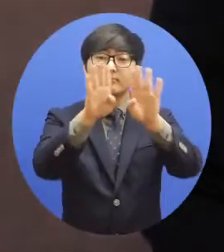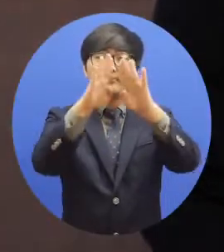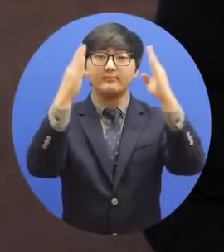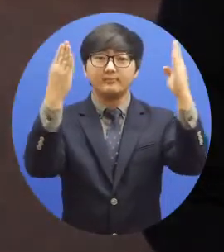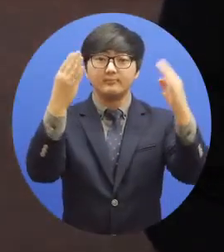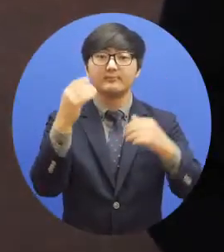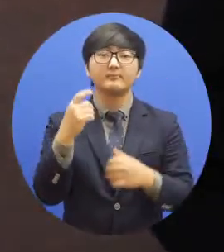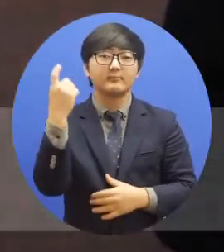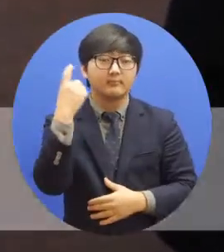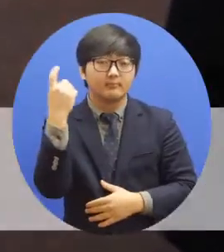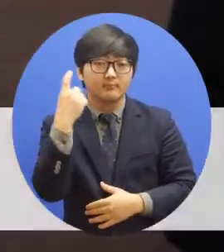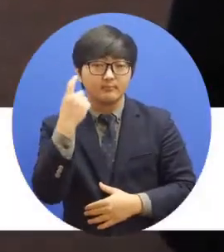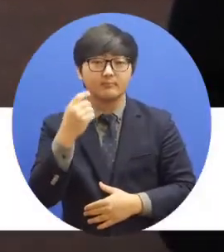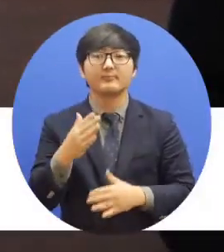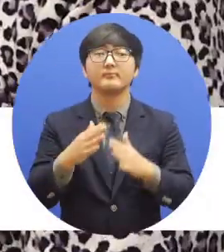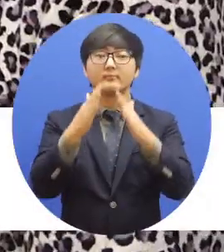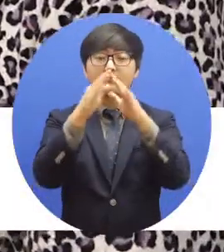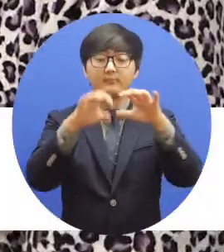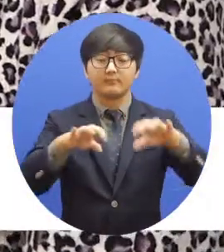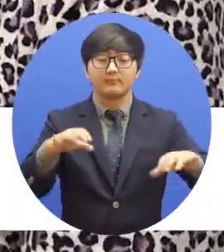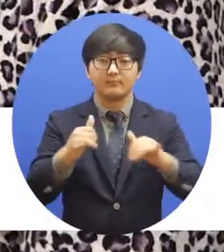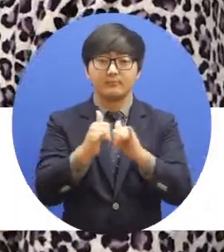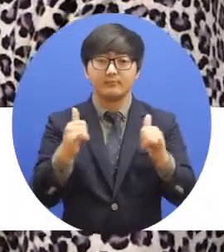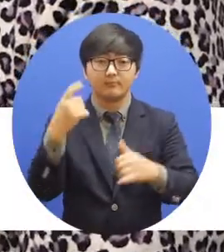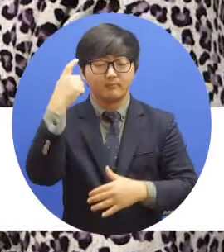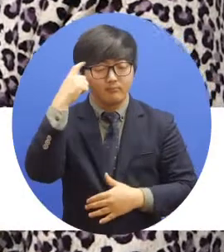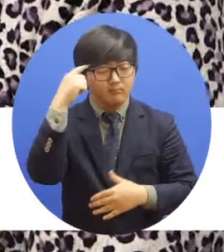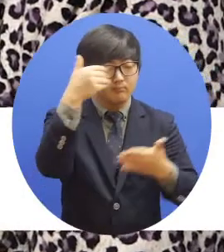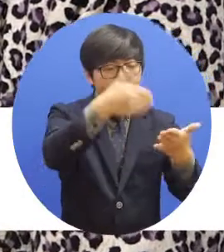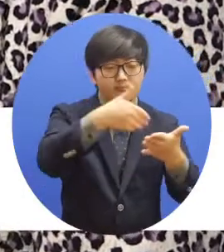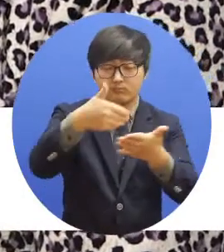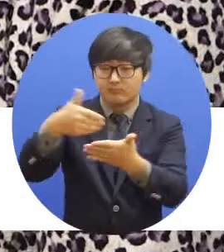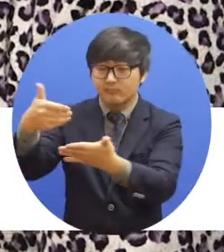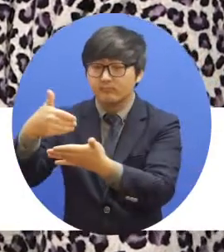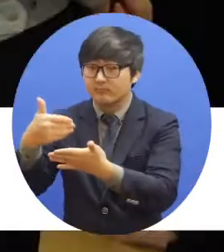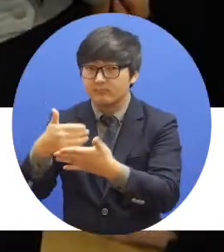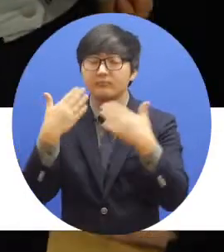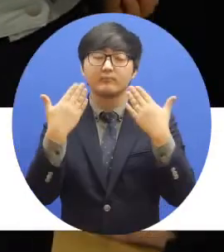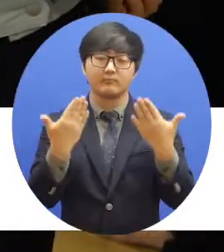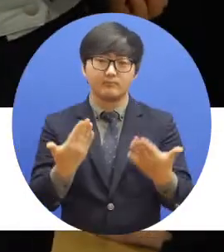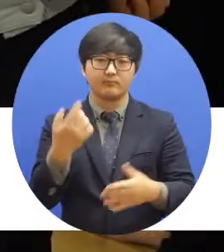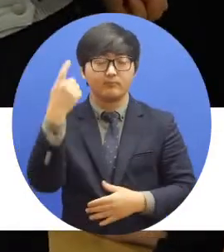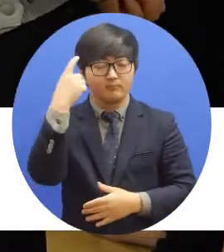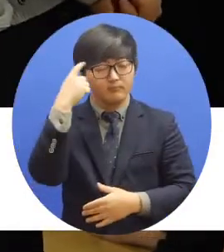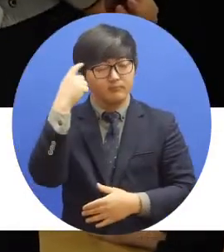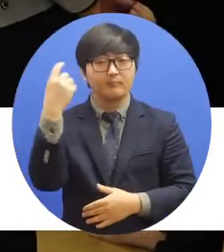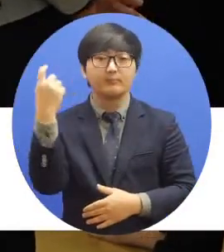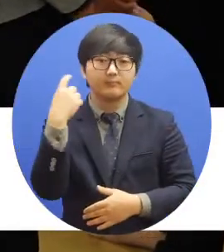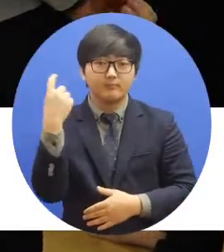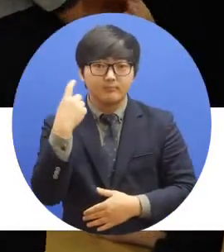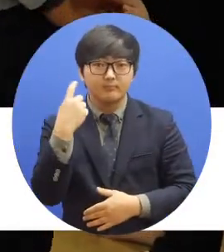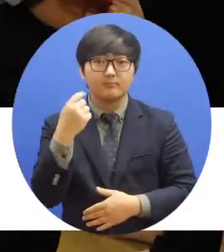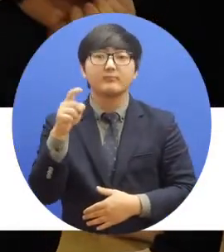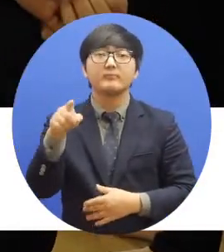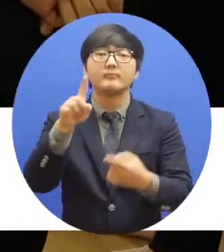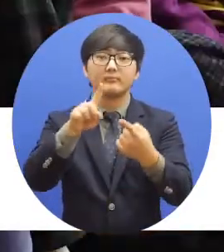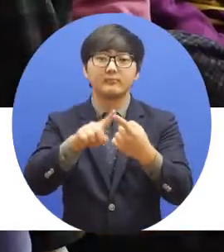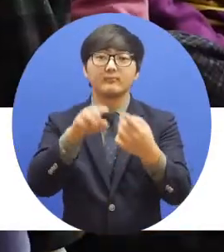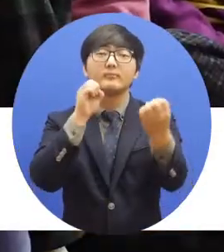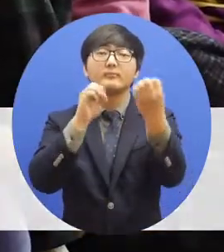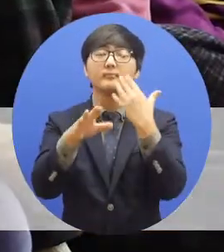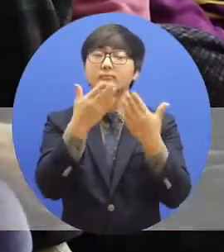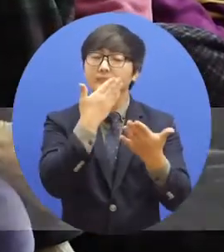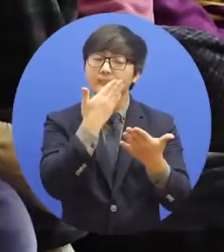현장의 목소리를 듣고 마을 주민들의 문의사항과 건의사항을 격식 없이 편안하게 청취하고